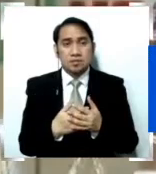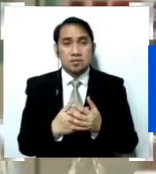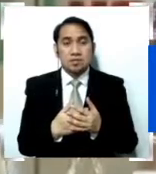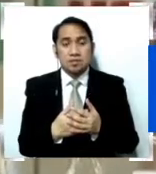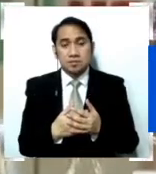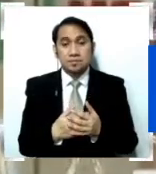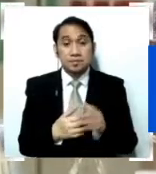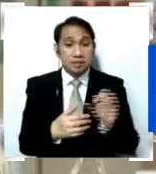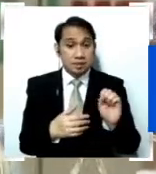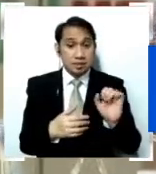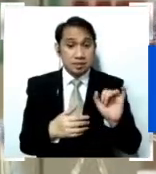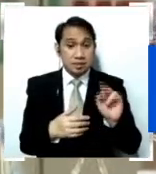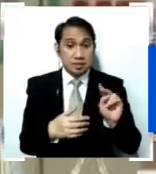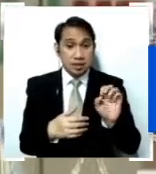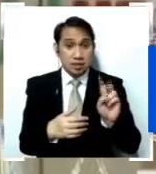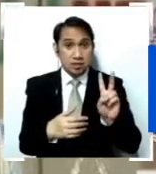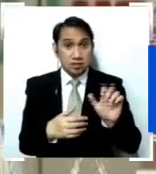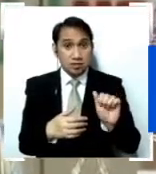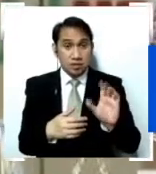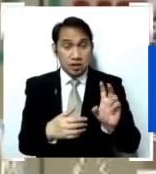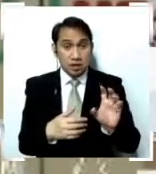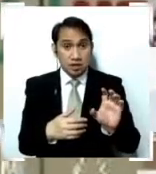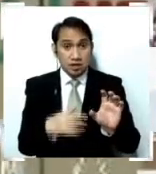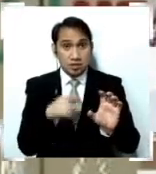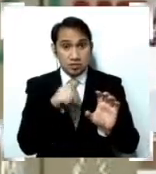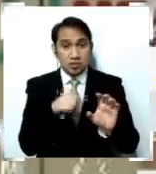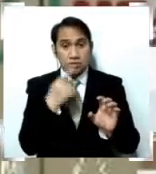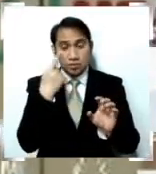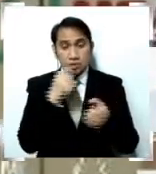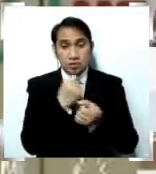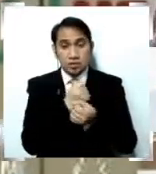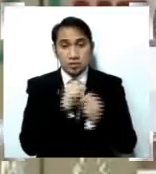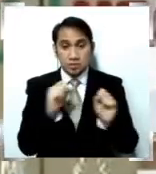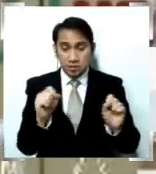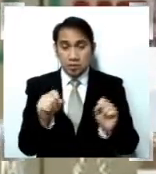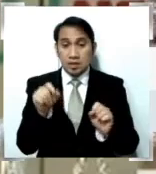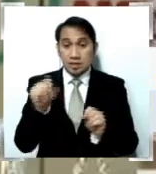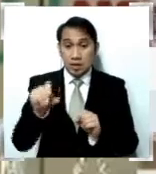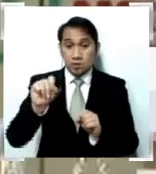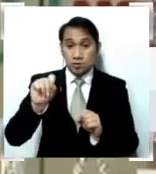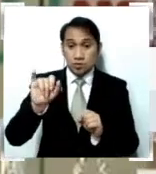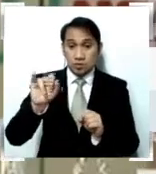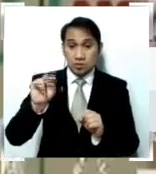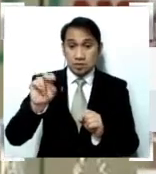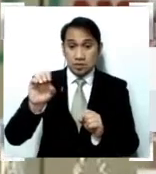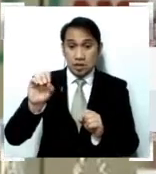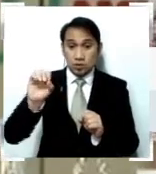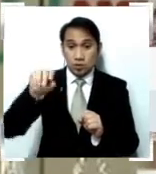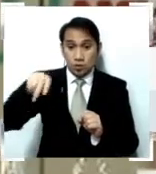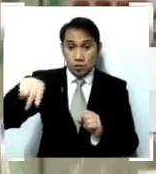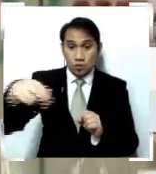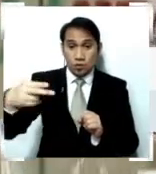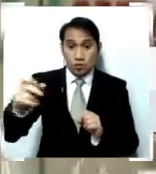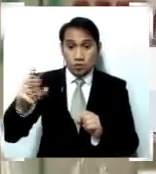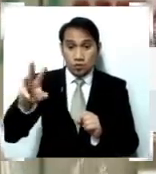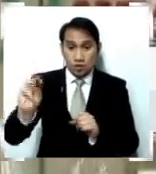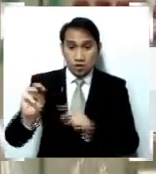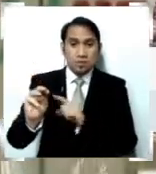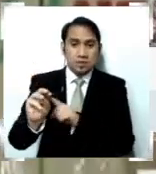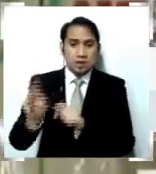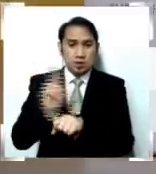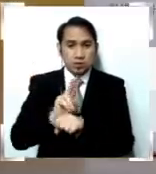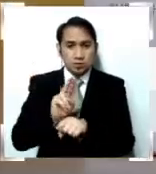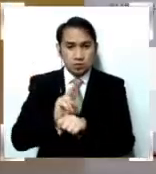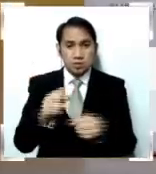yung Sinopharm in terms of yung tinatawag nating safety. Yung Sinopharm, ito yung ginagamit ng mga leaders sa China.